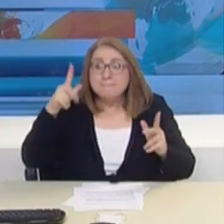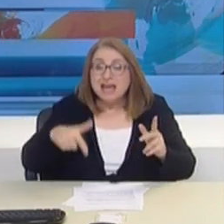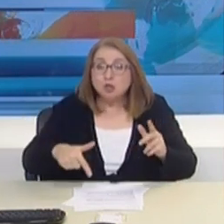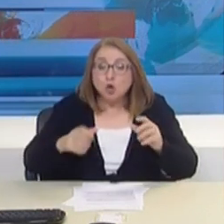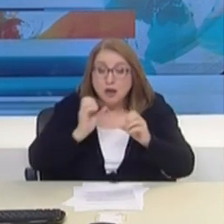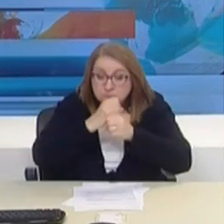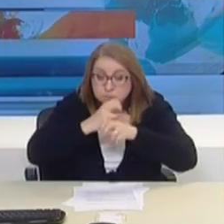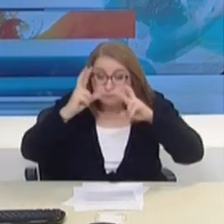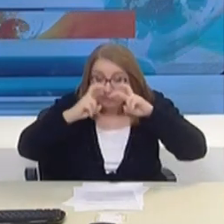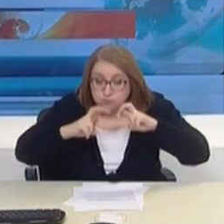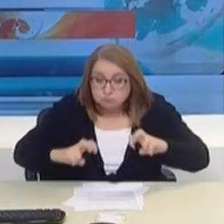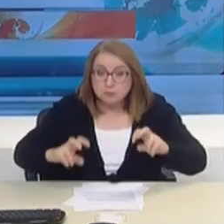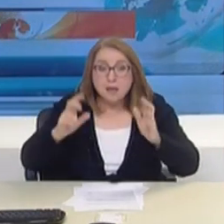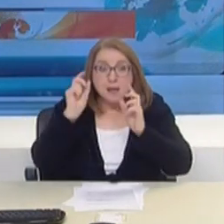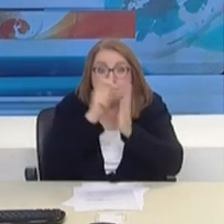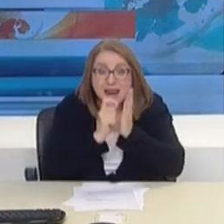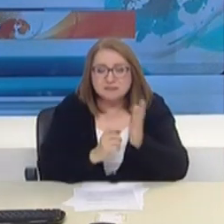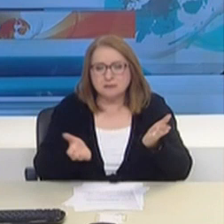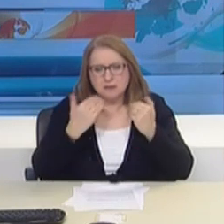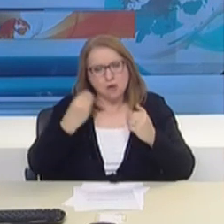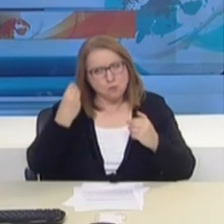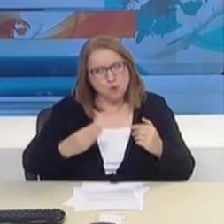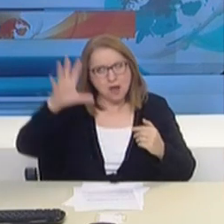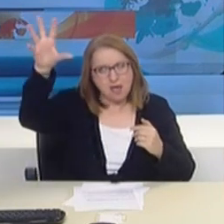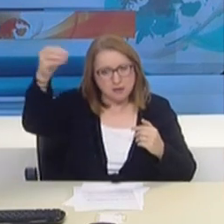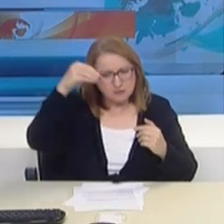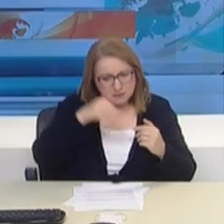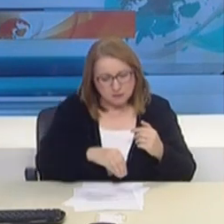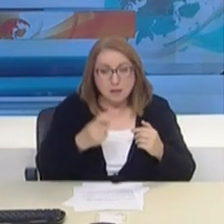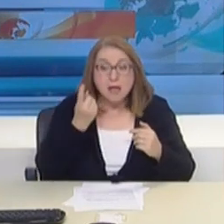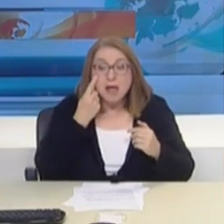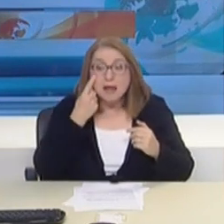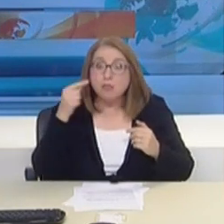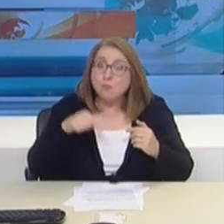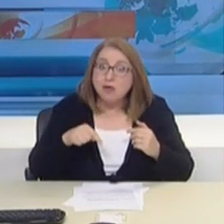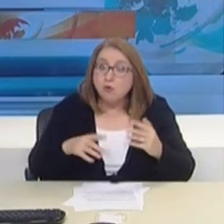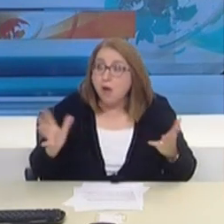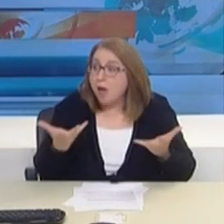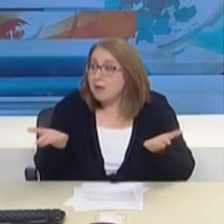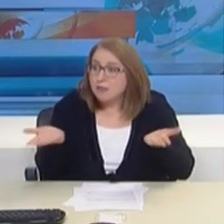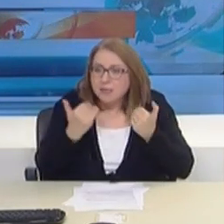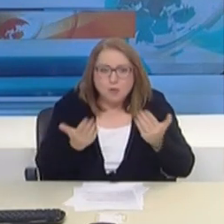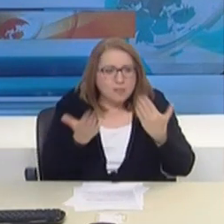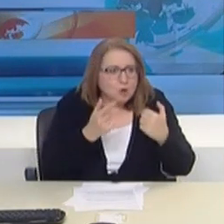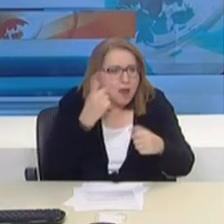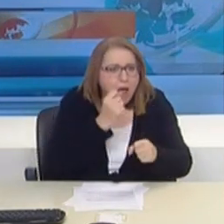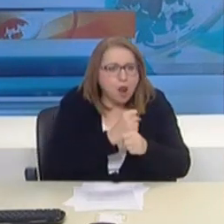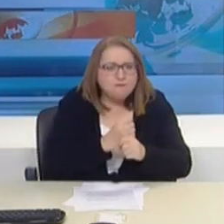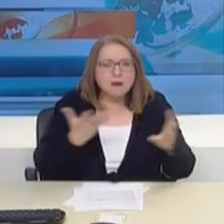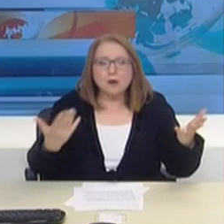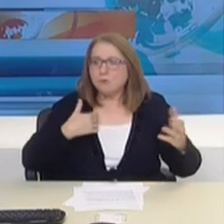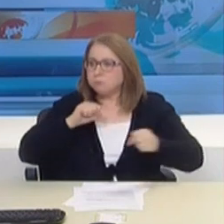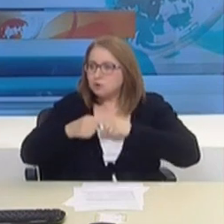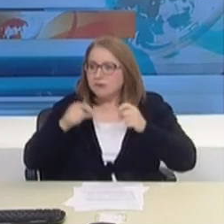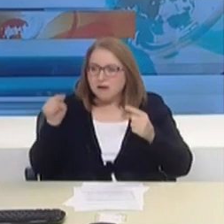ότι θα είναι καλό να έχουμε ένα στόκ εδώ πέρα, ιδιαίτερα για τα δύσκολα περιστατικά που δεν θα έχουμε άλλη επιλογή και δεν θα δουλεύουν μέχρι τώρα συνδυασμοί που έχουμε στην